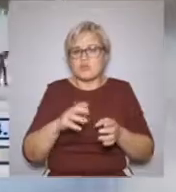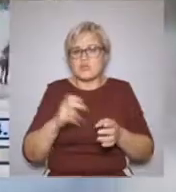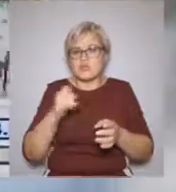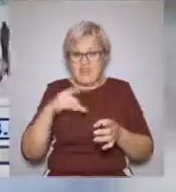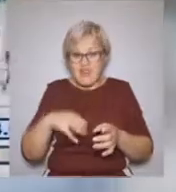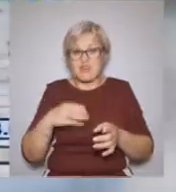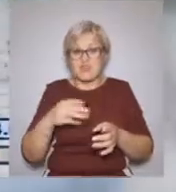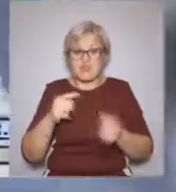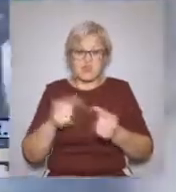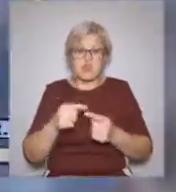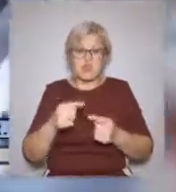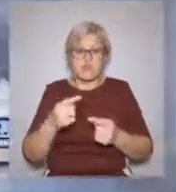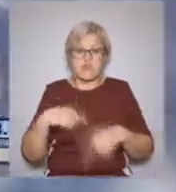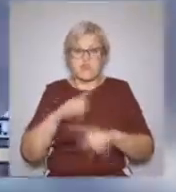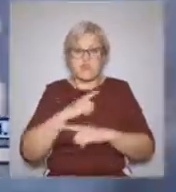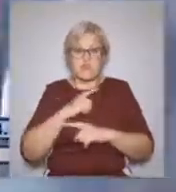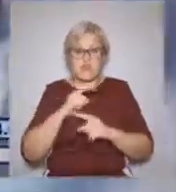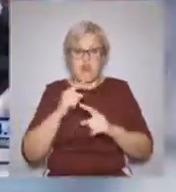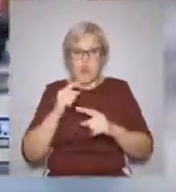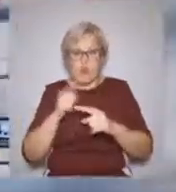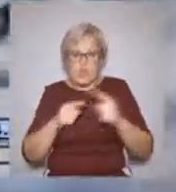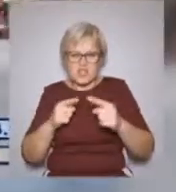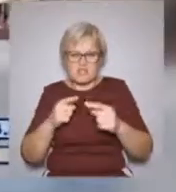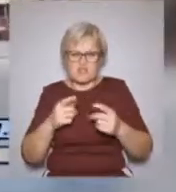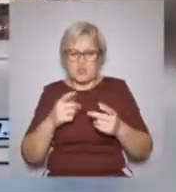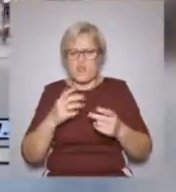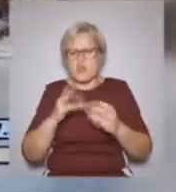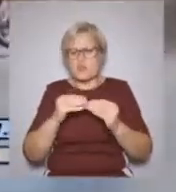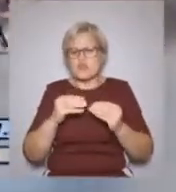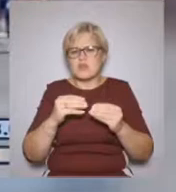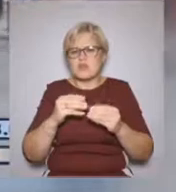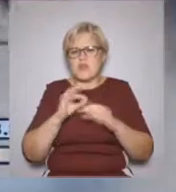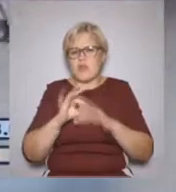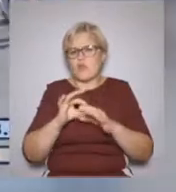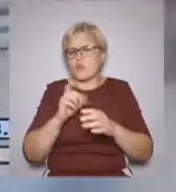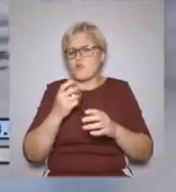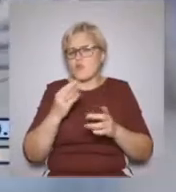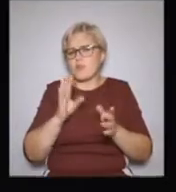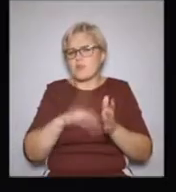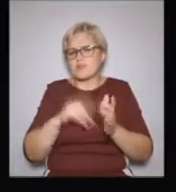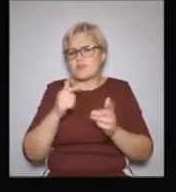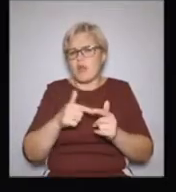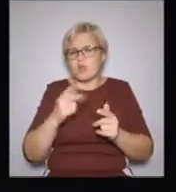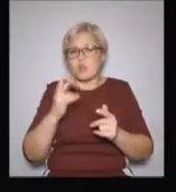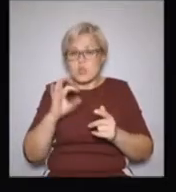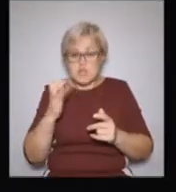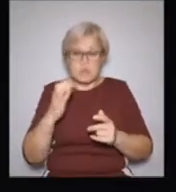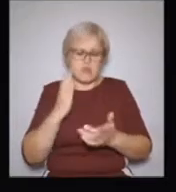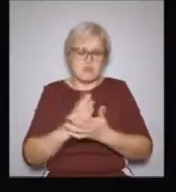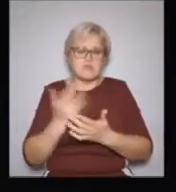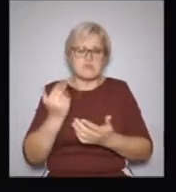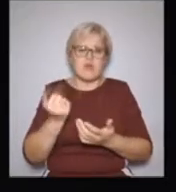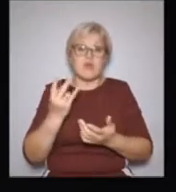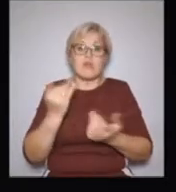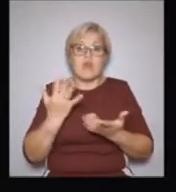также прекрасная погода то есть все точно так же я вышел спокойно лыжи отобрал себе это не составило вообще